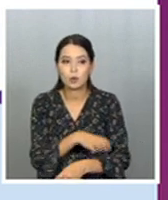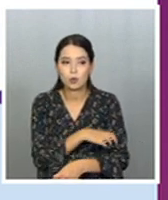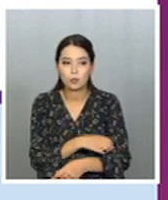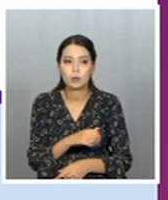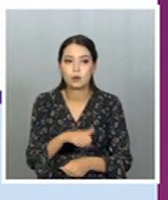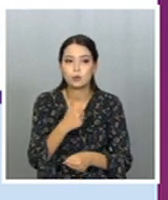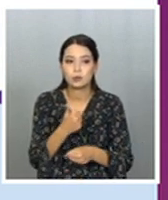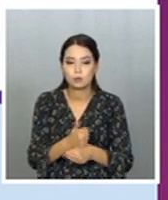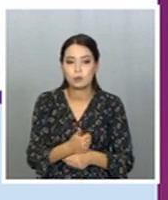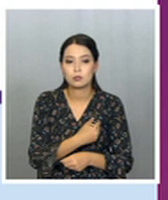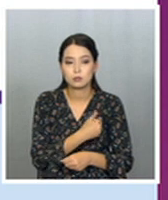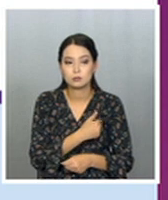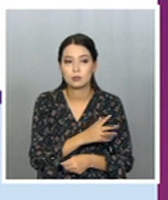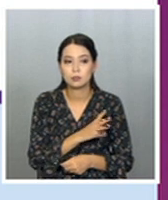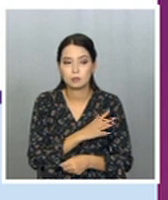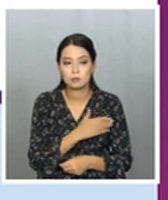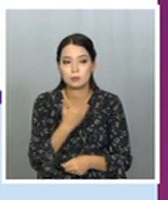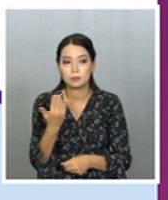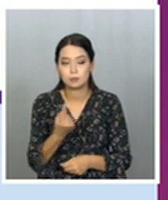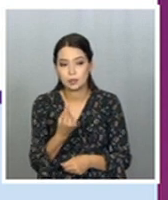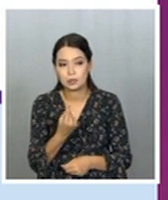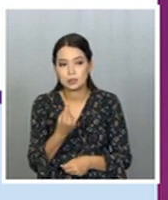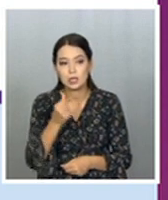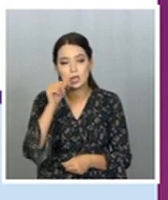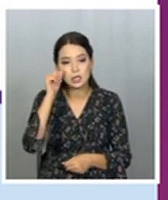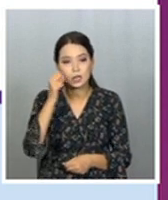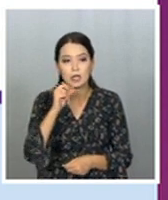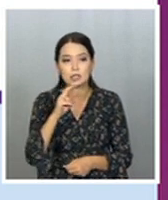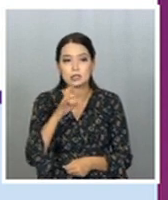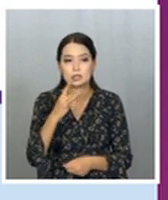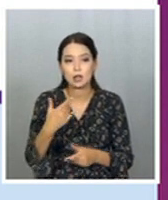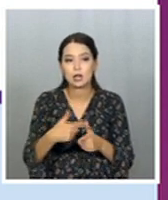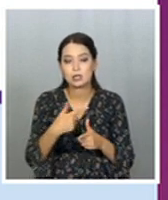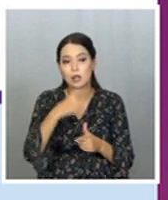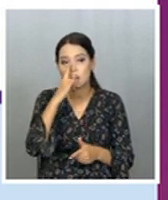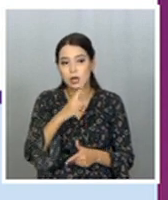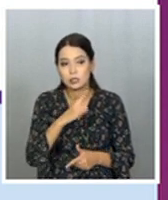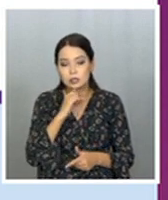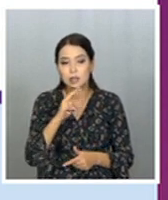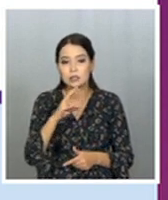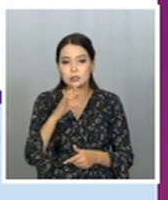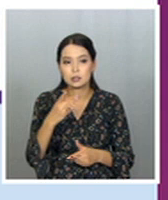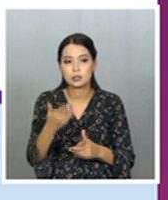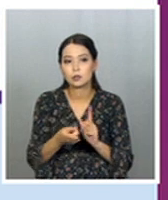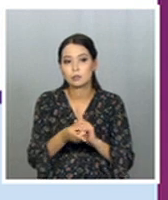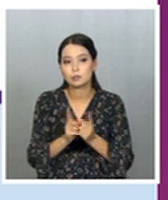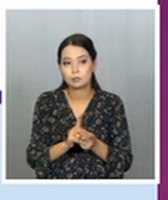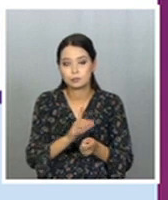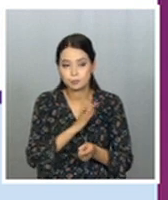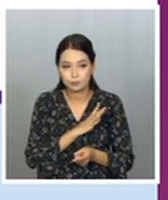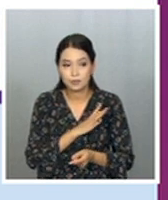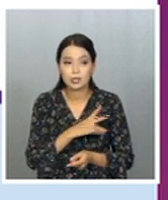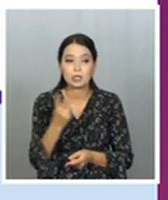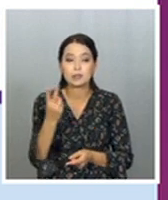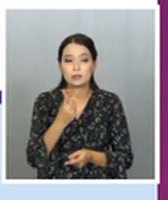төралқасы қаулы етеді. Бірінші, қырғыз АКСР-ының аты қазақ АКСР-ы деп өзгертілсін. Екінші,